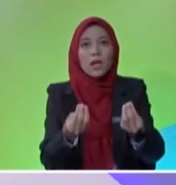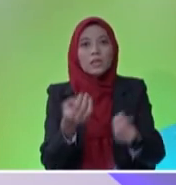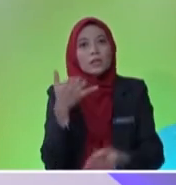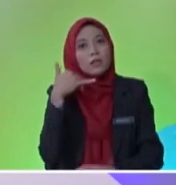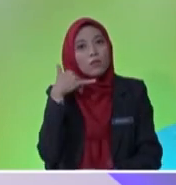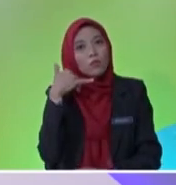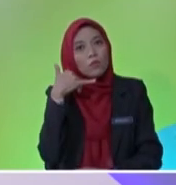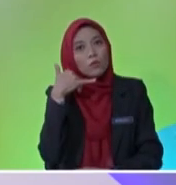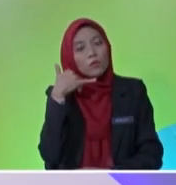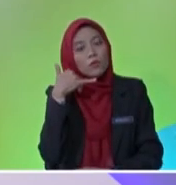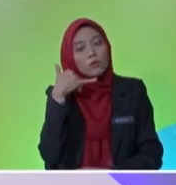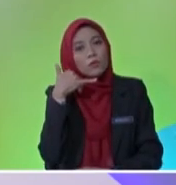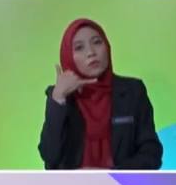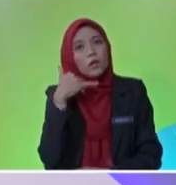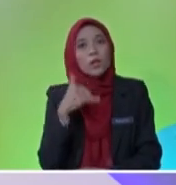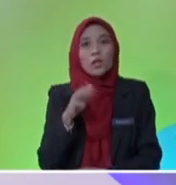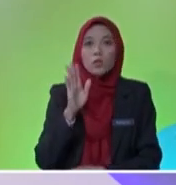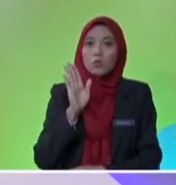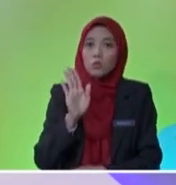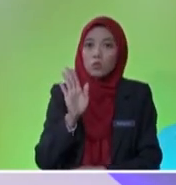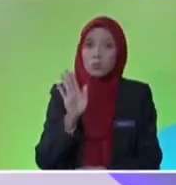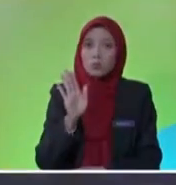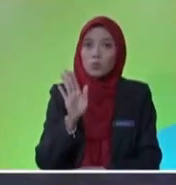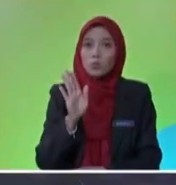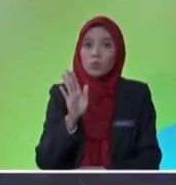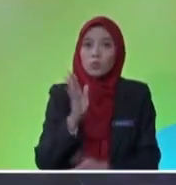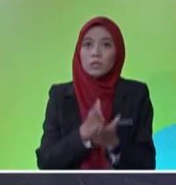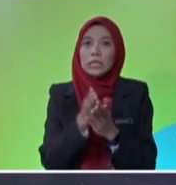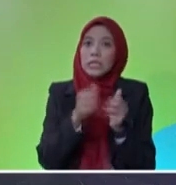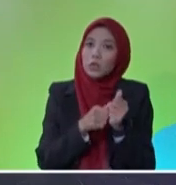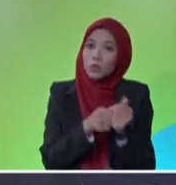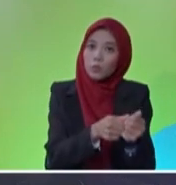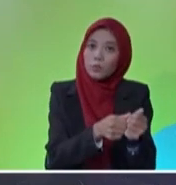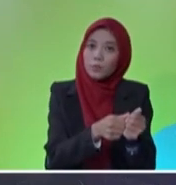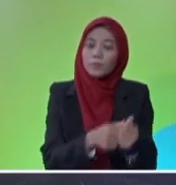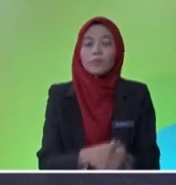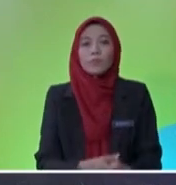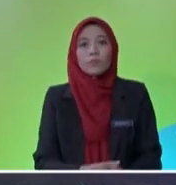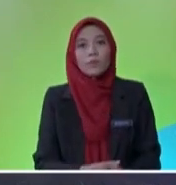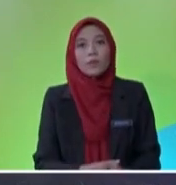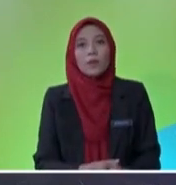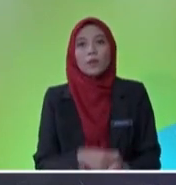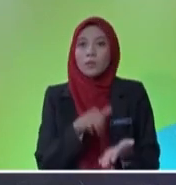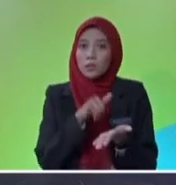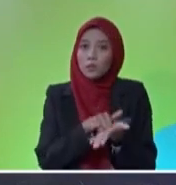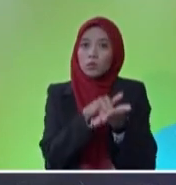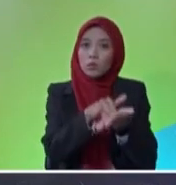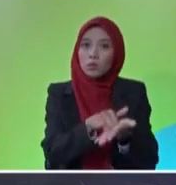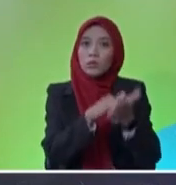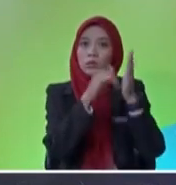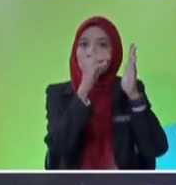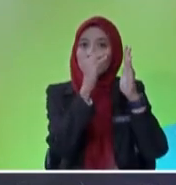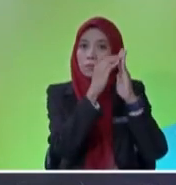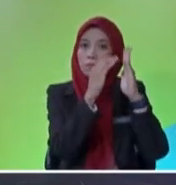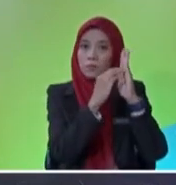menunggu untuk menerima panduan seterusnya wow begitu rupanya proses panggilan itulah